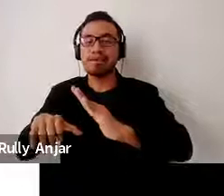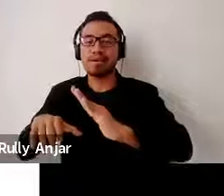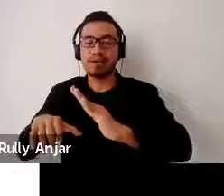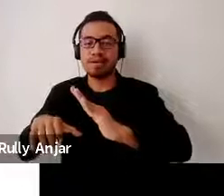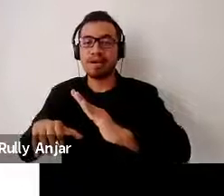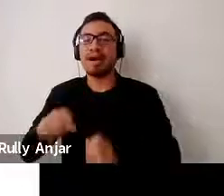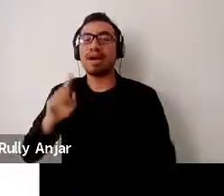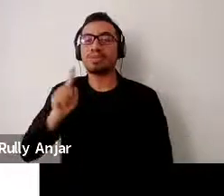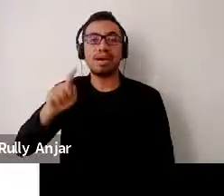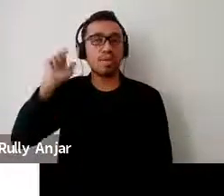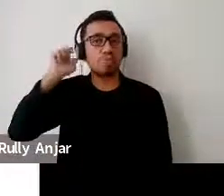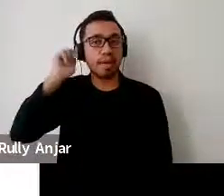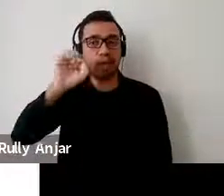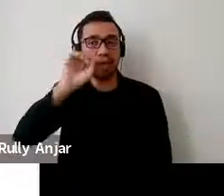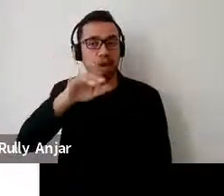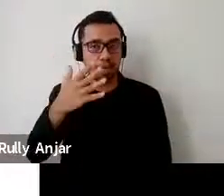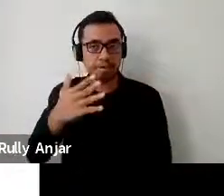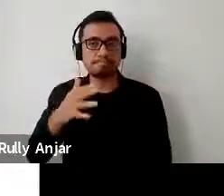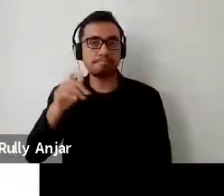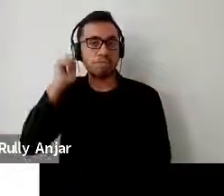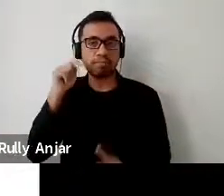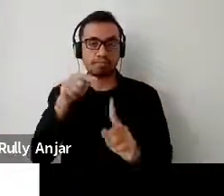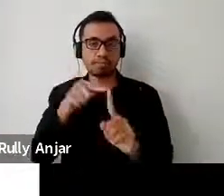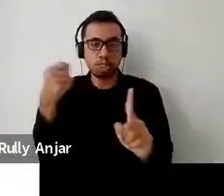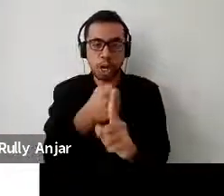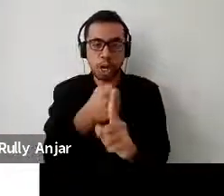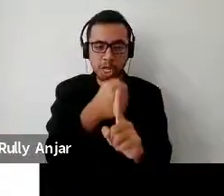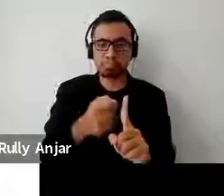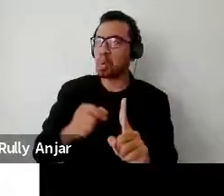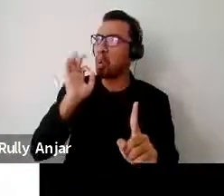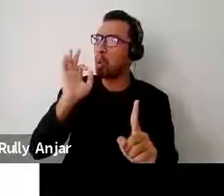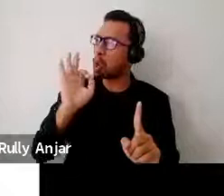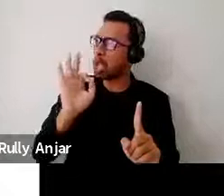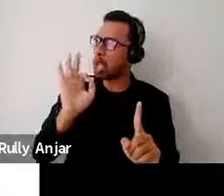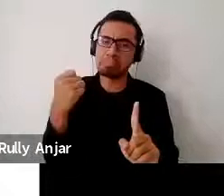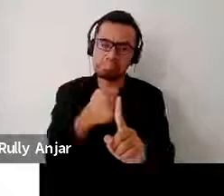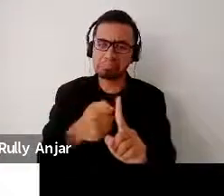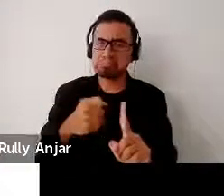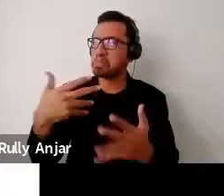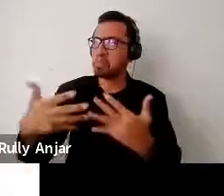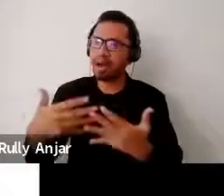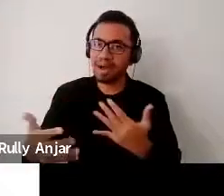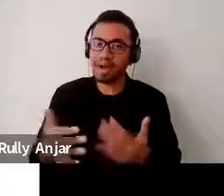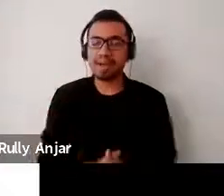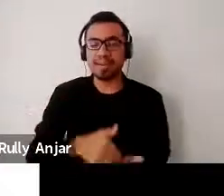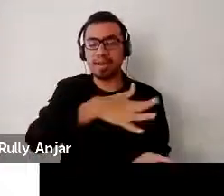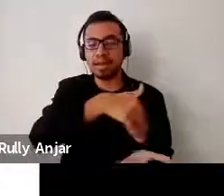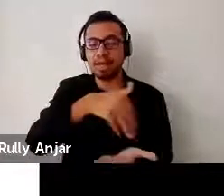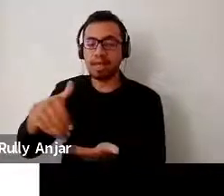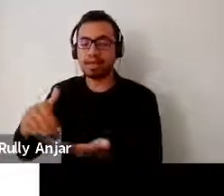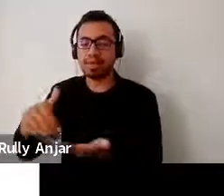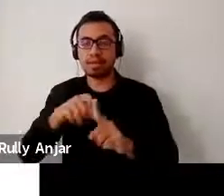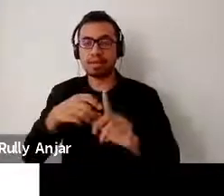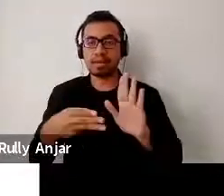bahwa kekerasan terhadap perempuan itu okay, gitu ya. Ada data dari Demographic and Health Survey di